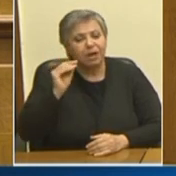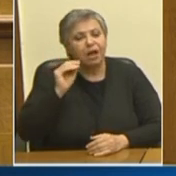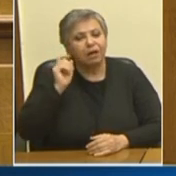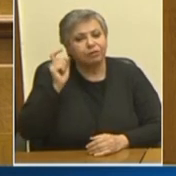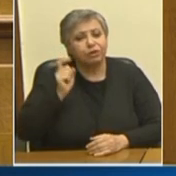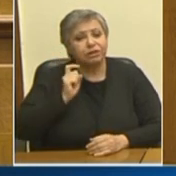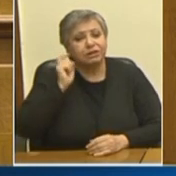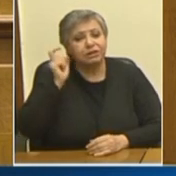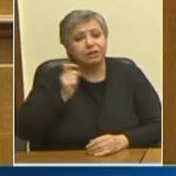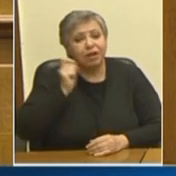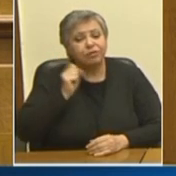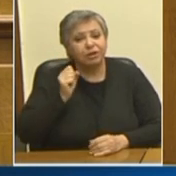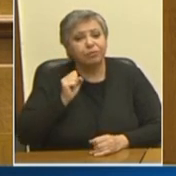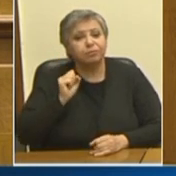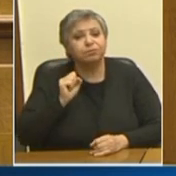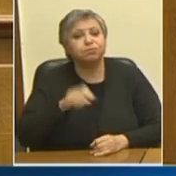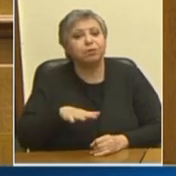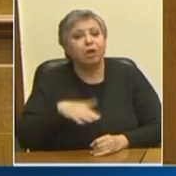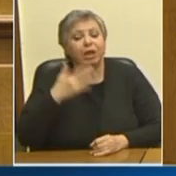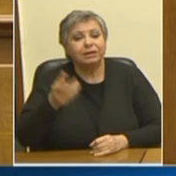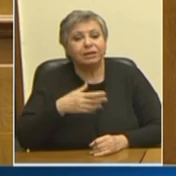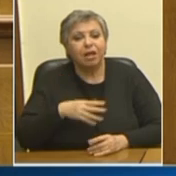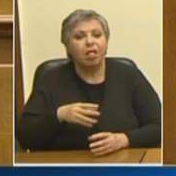τον μπαλάκι του Σκοπιανού στο Μητσοτάκι.